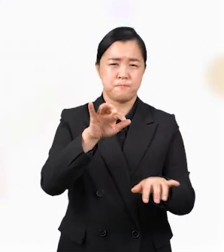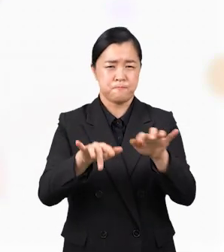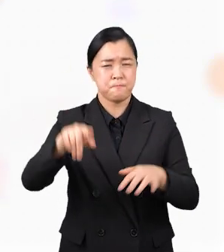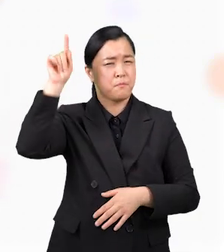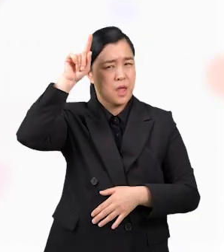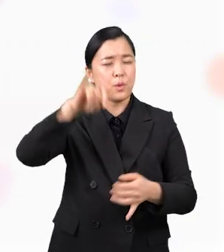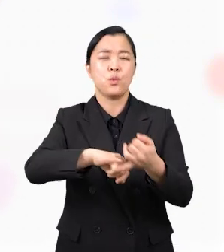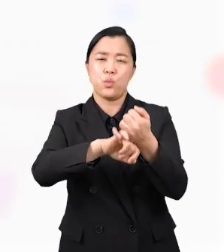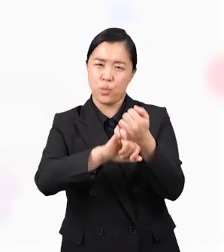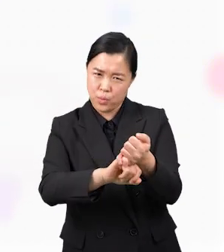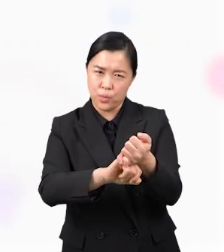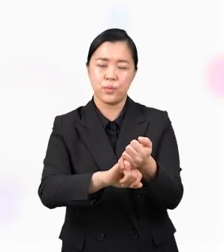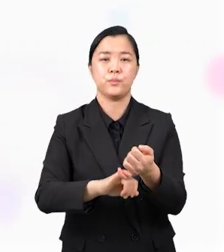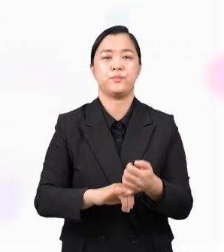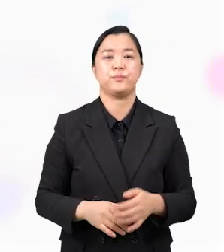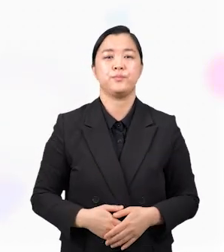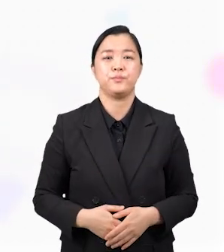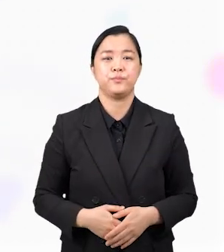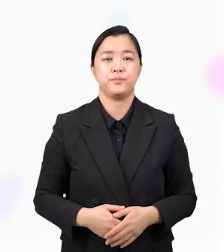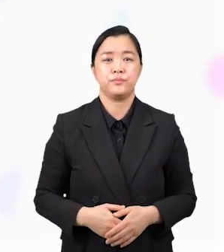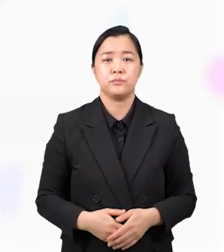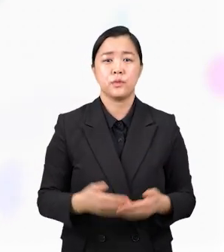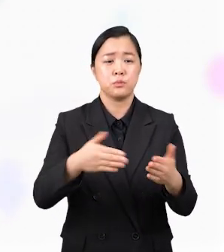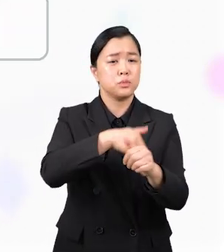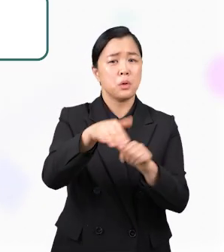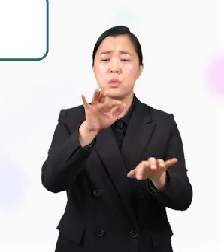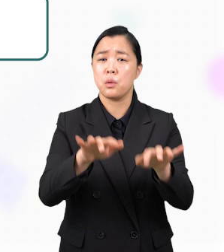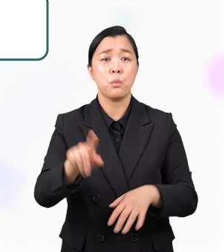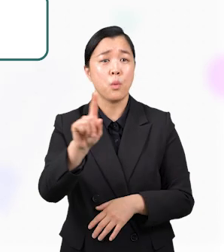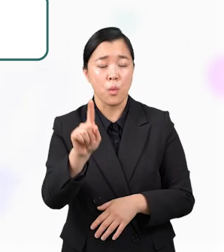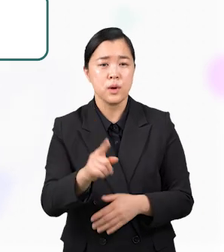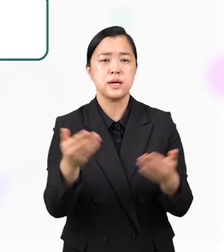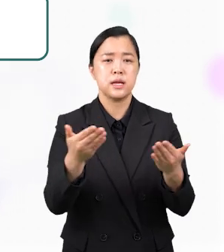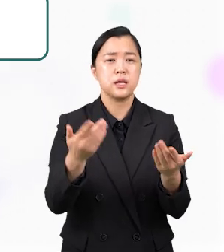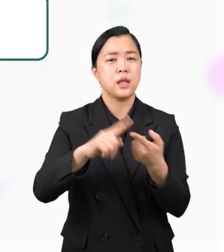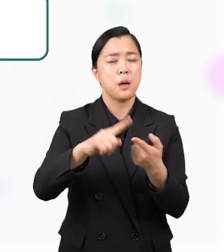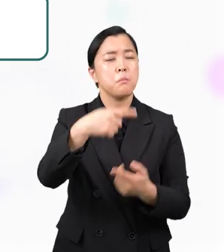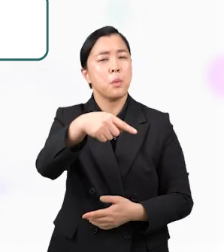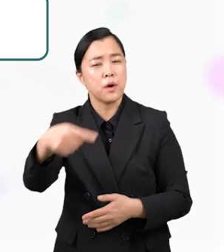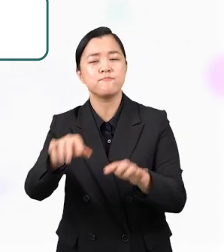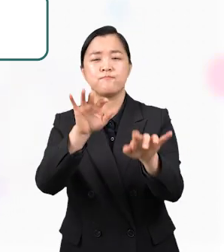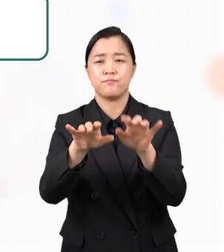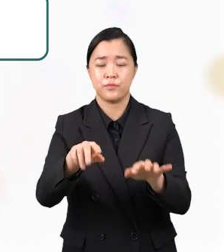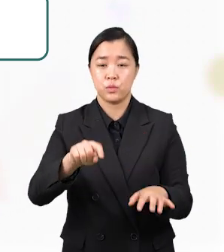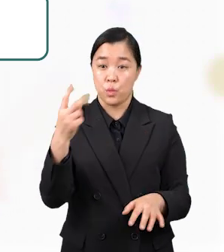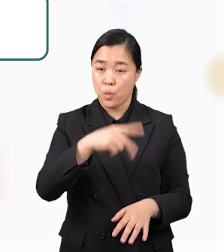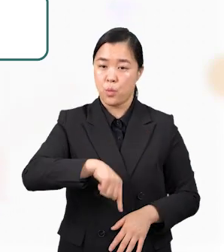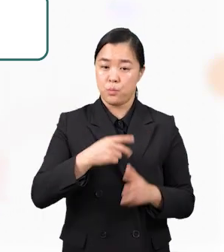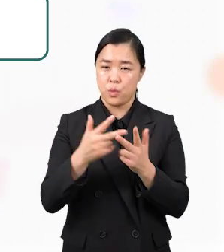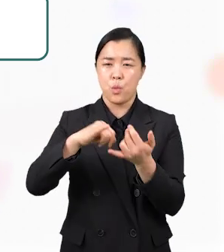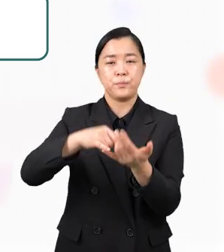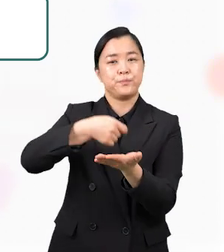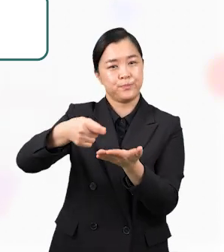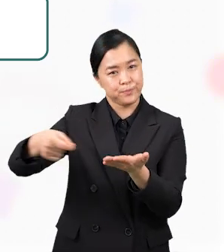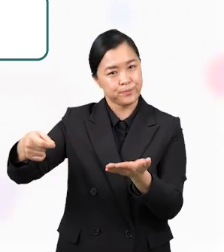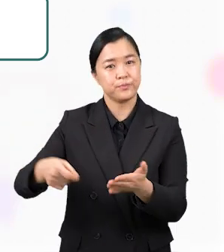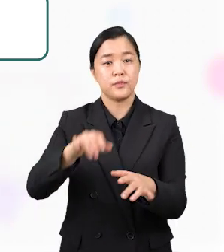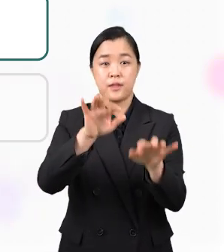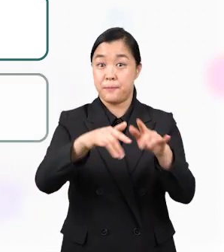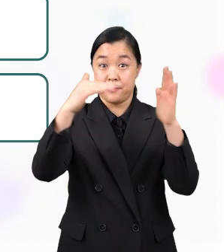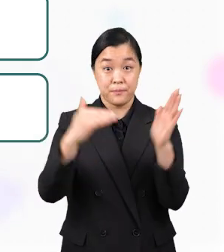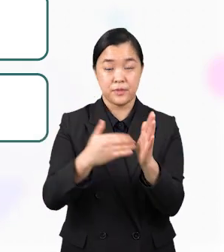되면 매일매일 근무 상황 일지를 써야 합니다. 근무 상황 일지는 업무 내용을 매일 작성하고 본인 서명을